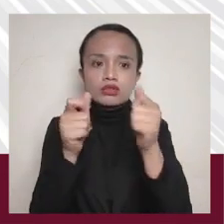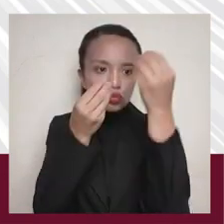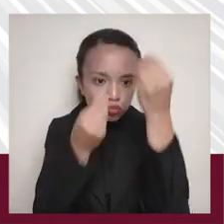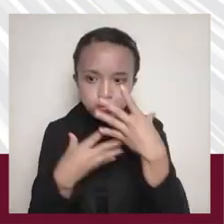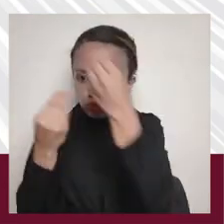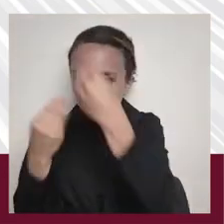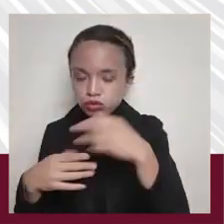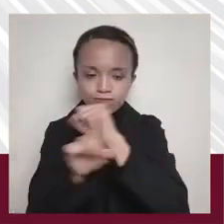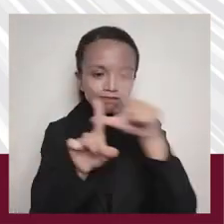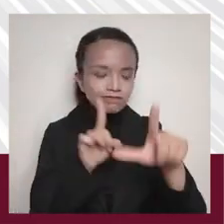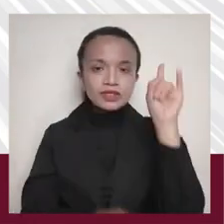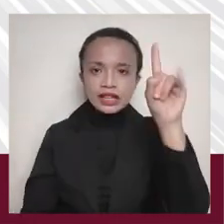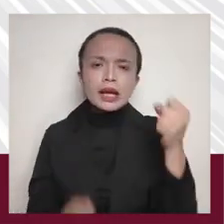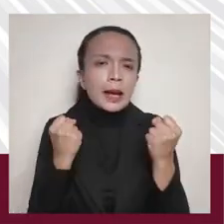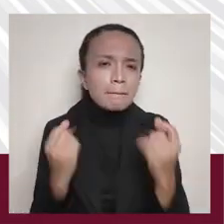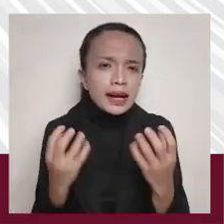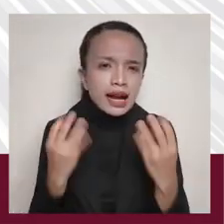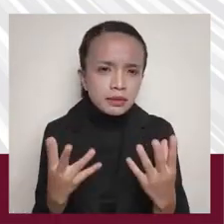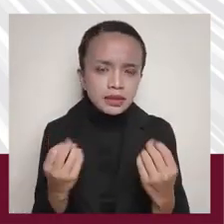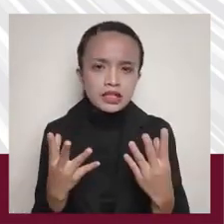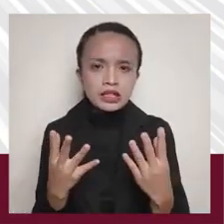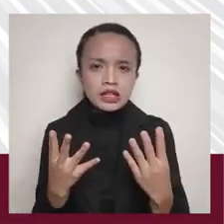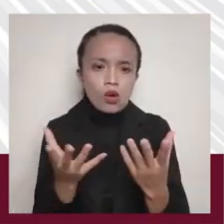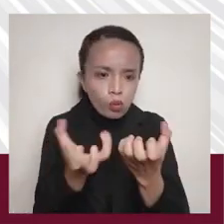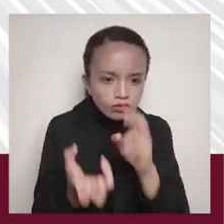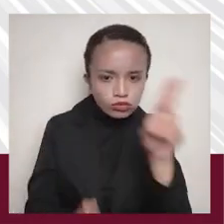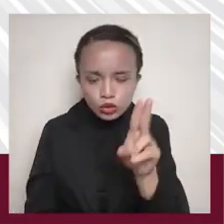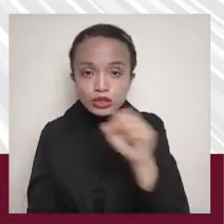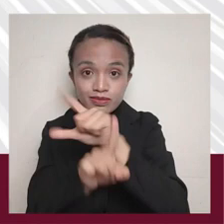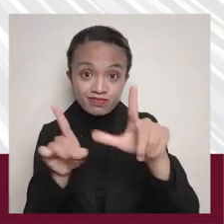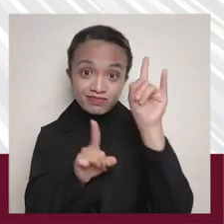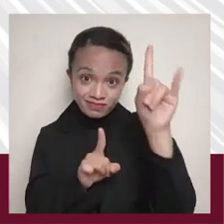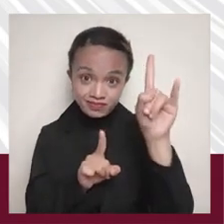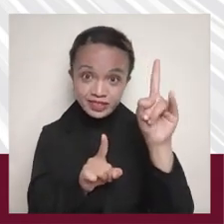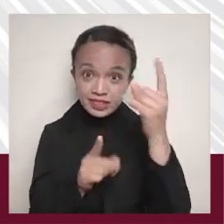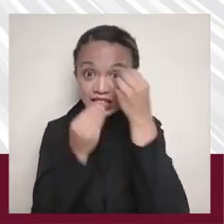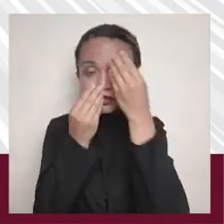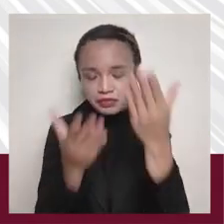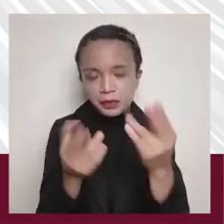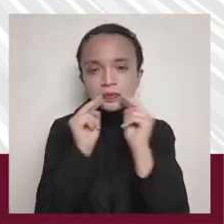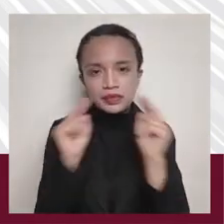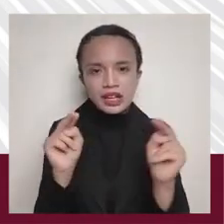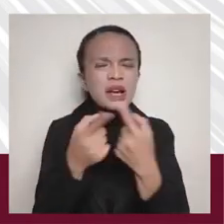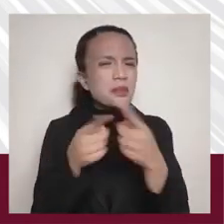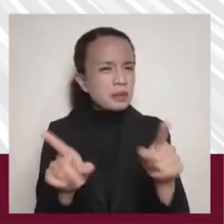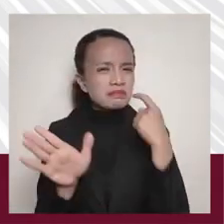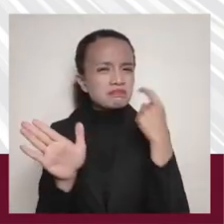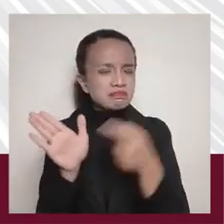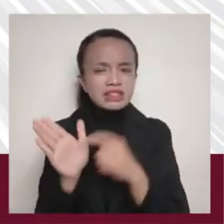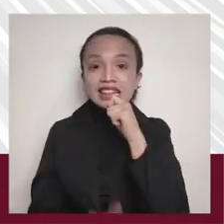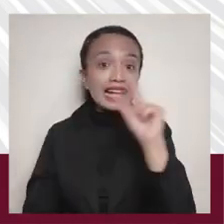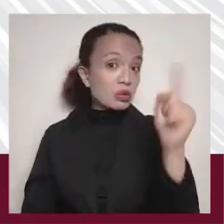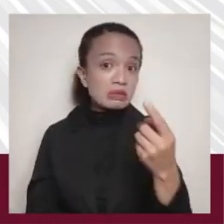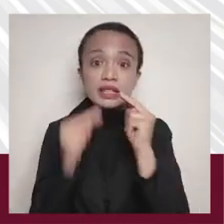sa social media, maraming nahihikayat na gamitin ito para makibalita. Subalit, kapansin-pansin na hindi